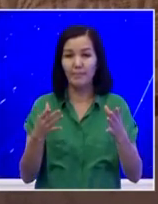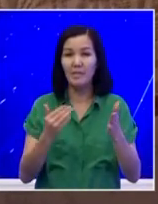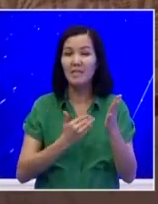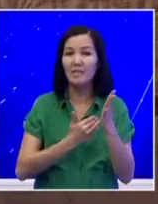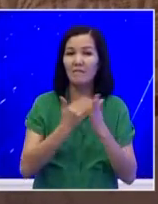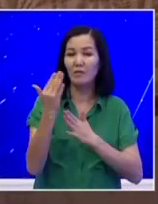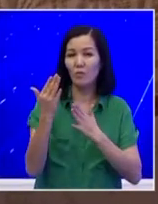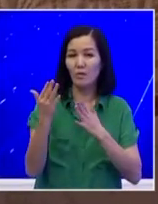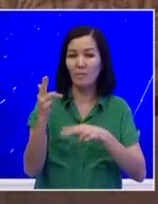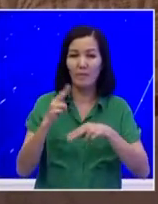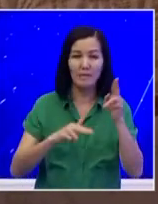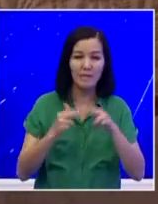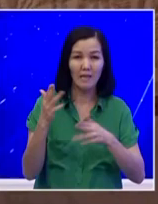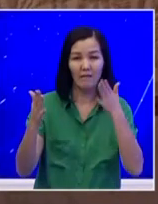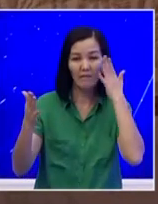высоким настроением.